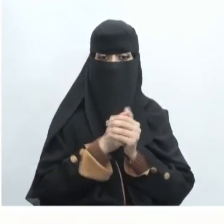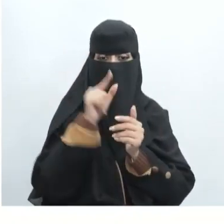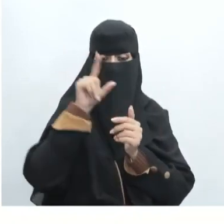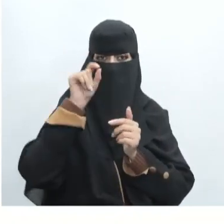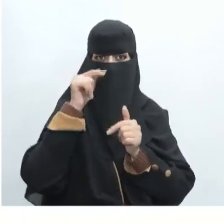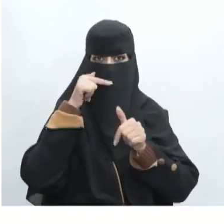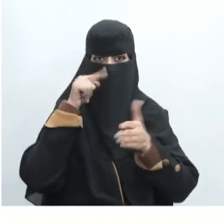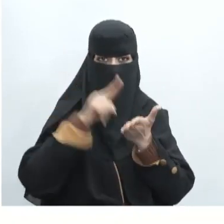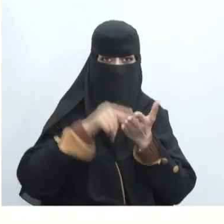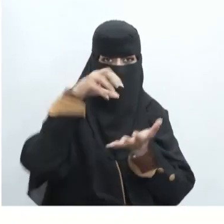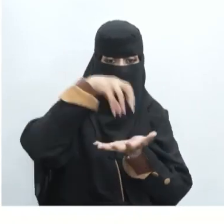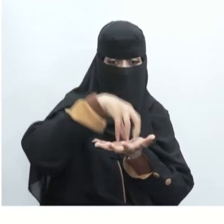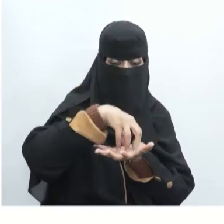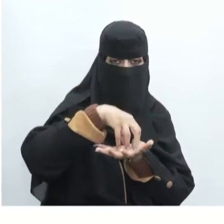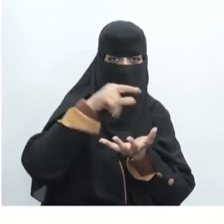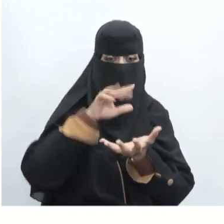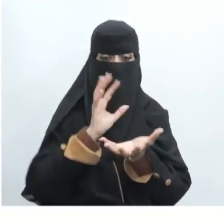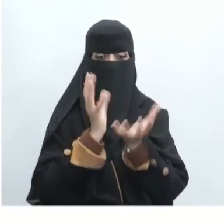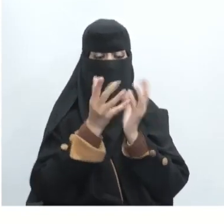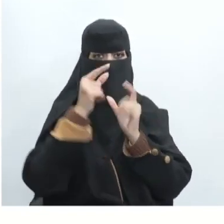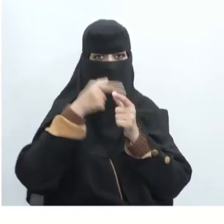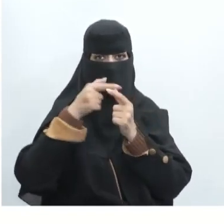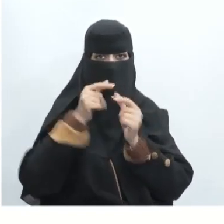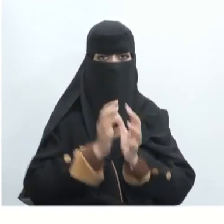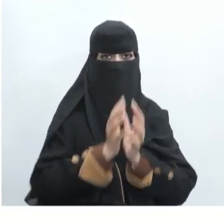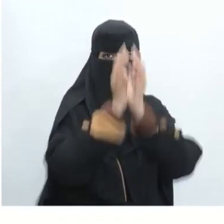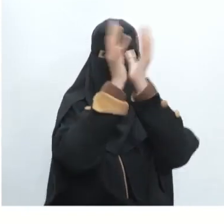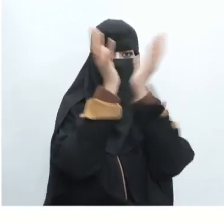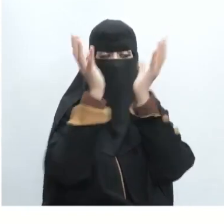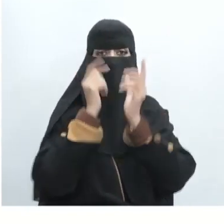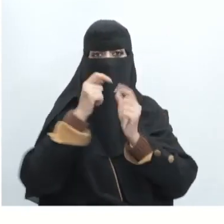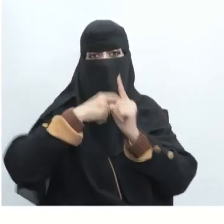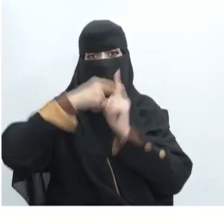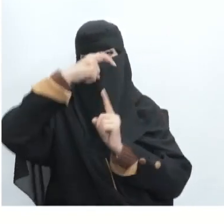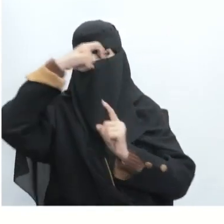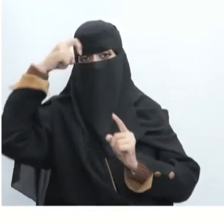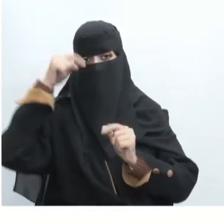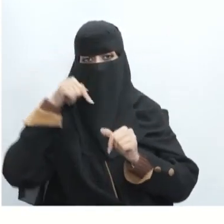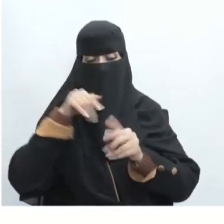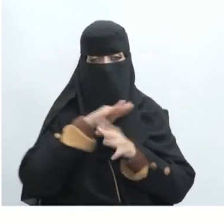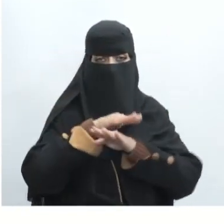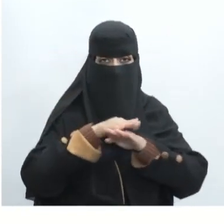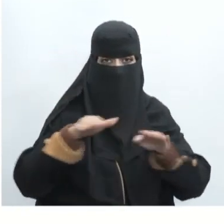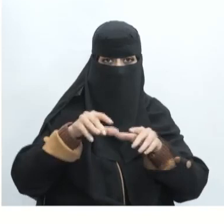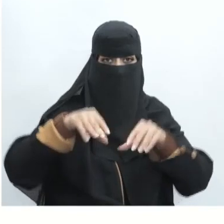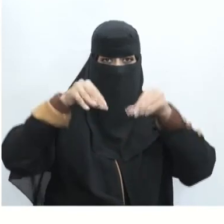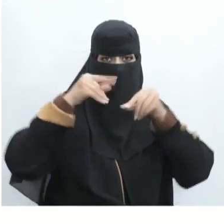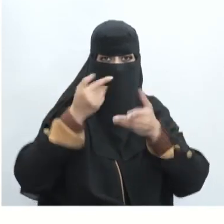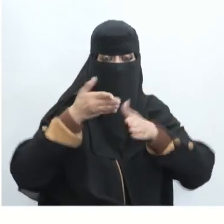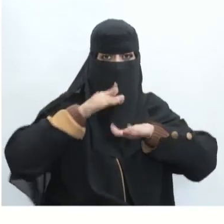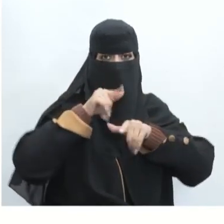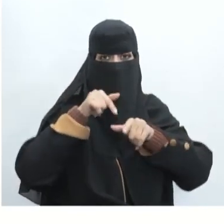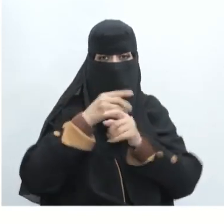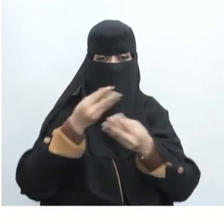احسنتم انه يقع جغرافيا بين غابات حاره وصحار قاحله في الاغلب